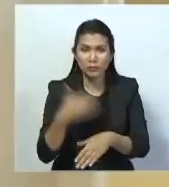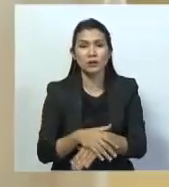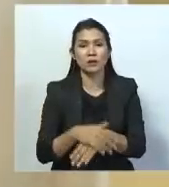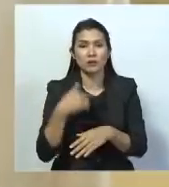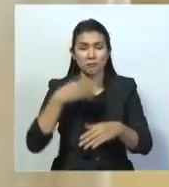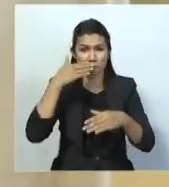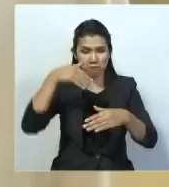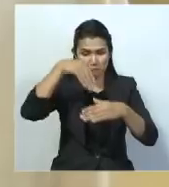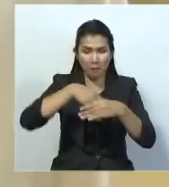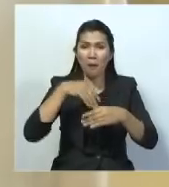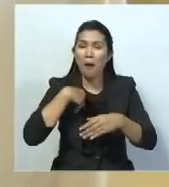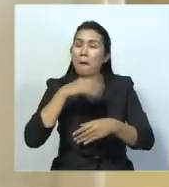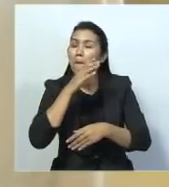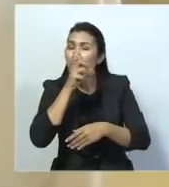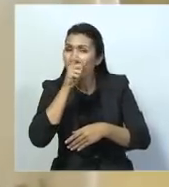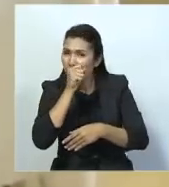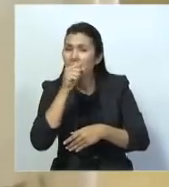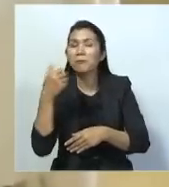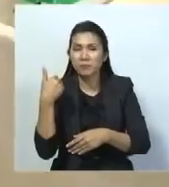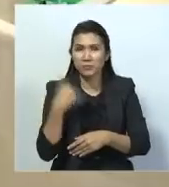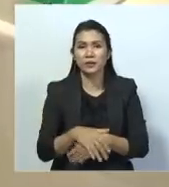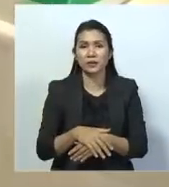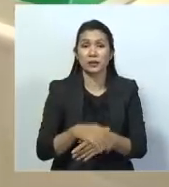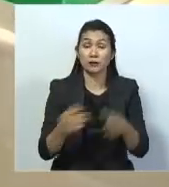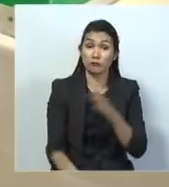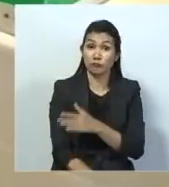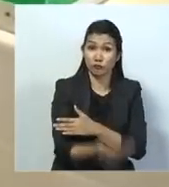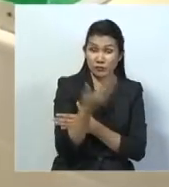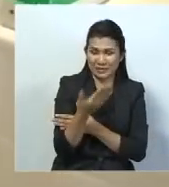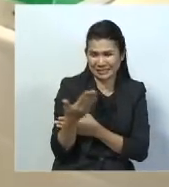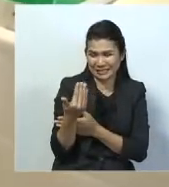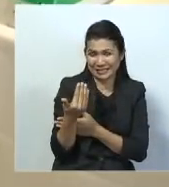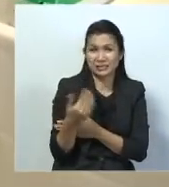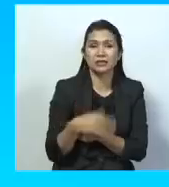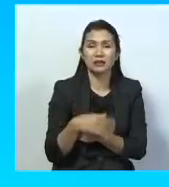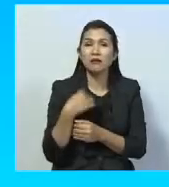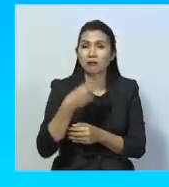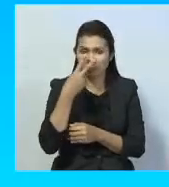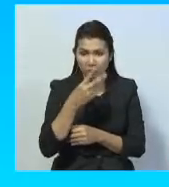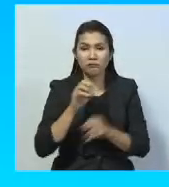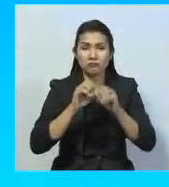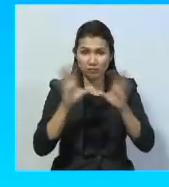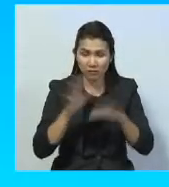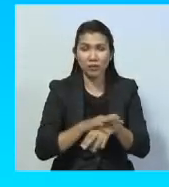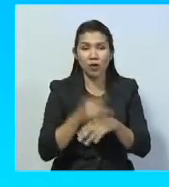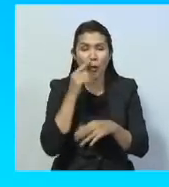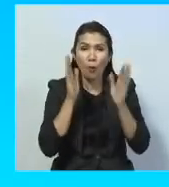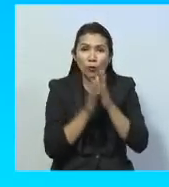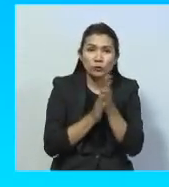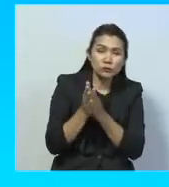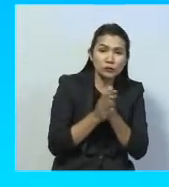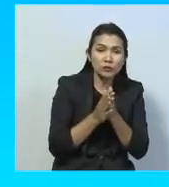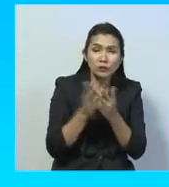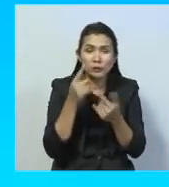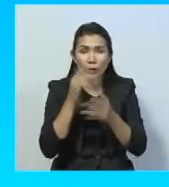การลงคะแนนลับด้วยนะคะซึ่งเมื่อช่วงเช้าที่ผ่านมาเมื่อสักครู่เนี่ยคุณผู้ชมจะเห็นไปแล้วว่าบรรยากาศค่อนข้างคึกคัก